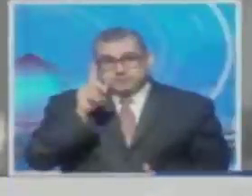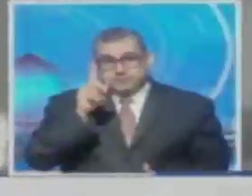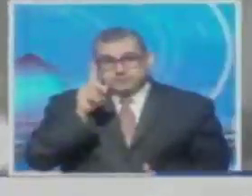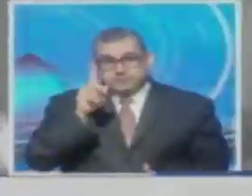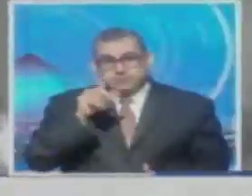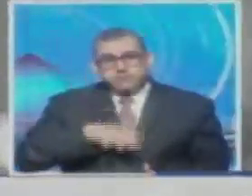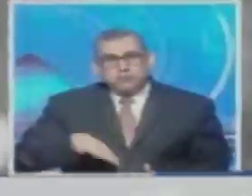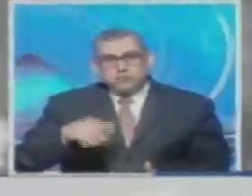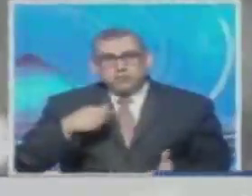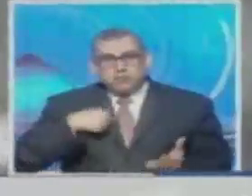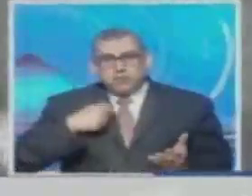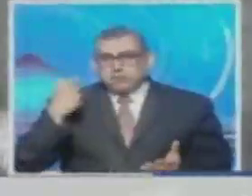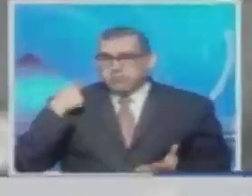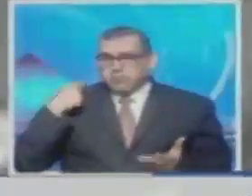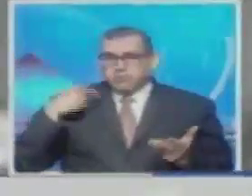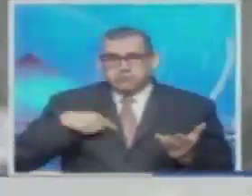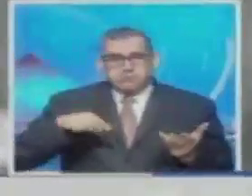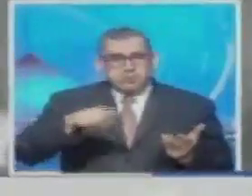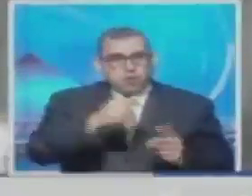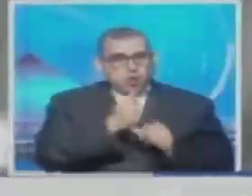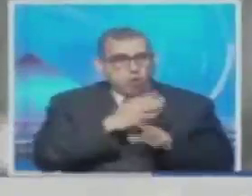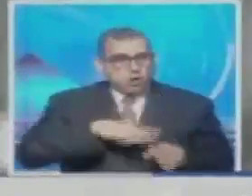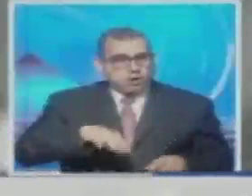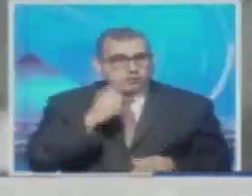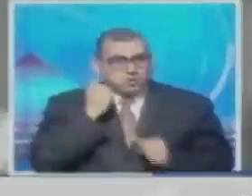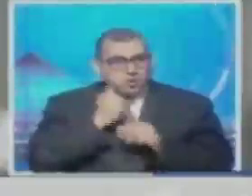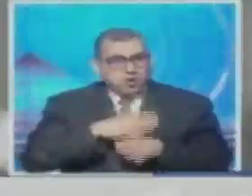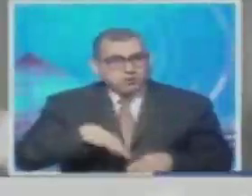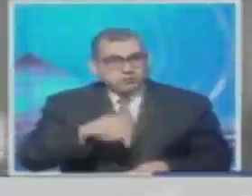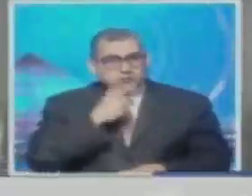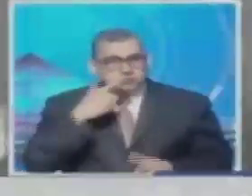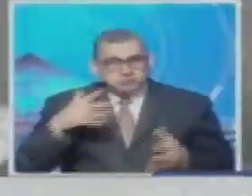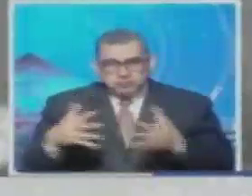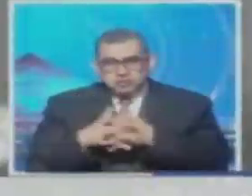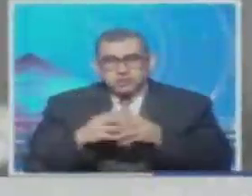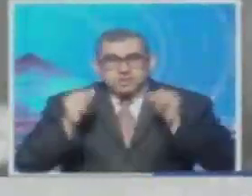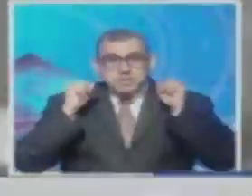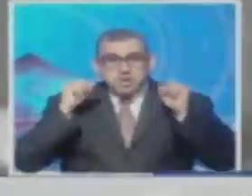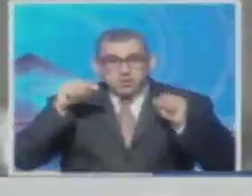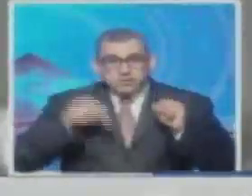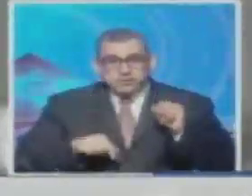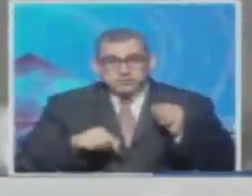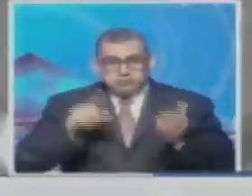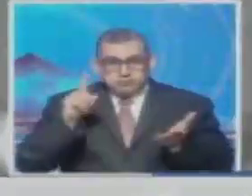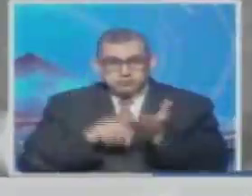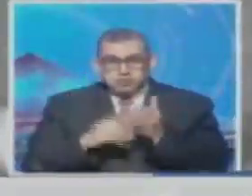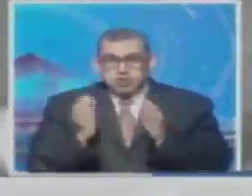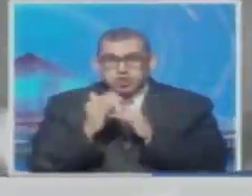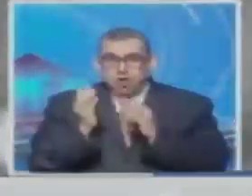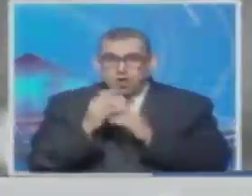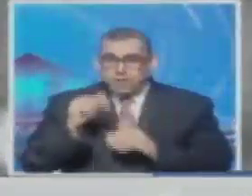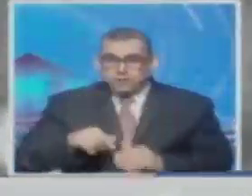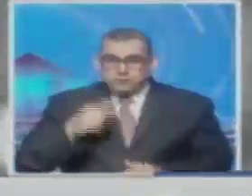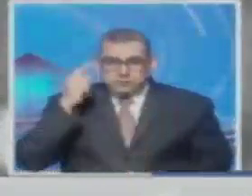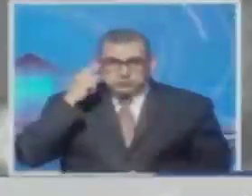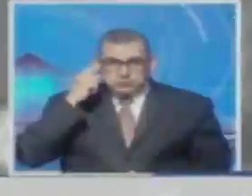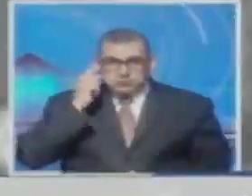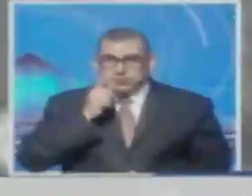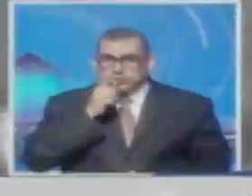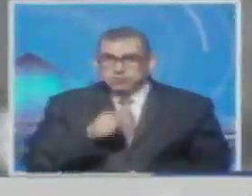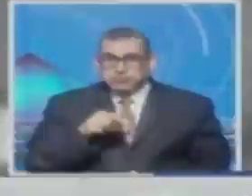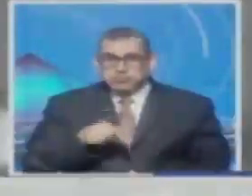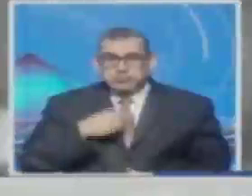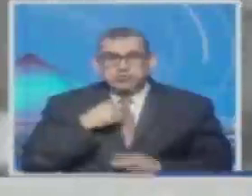كل واحد من الضباط الاحرار، كل واحد من الناس اللي اشتركوا في الثورة في هذه الايام كان بيقول اذا